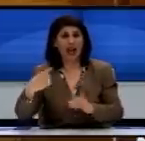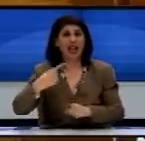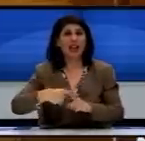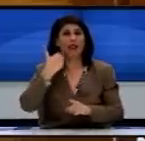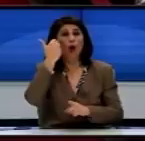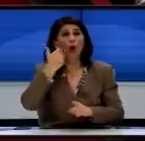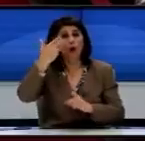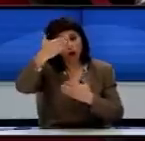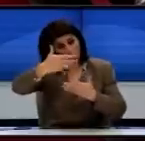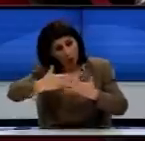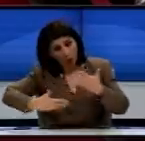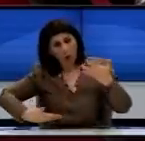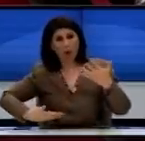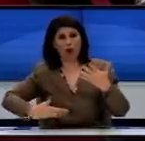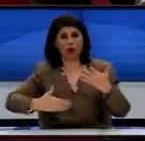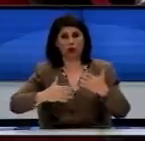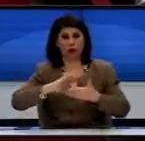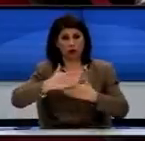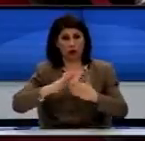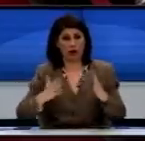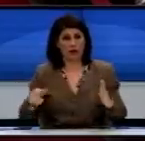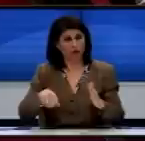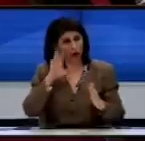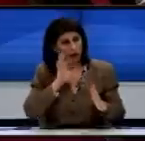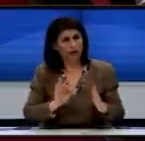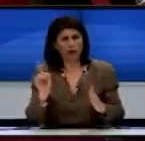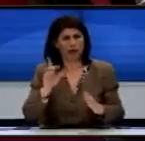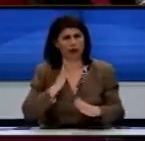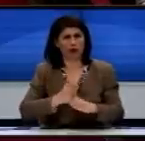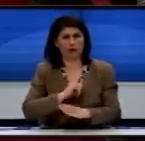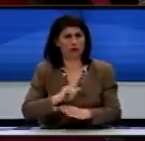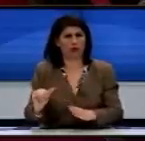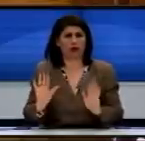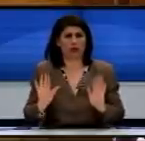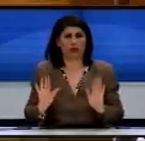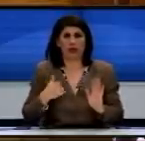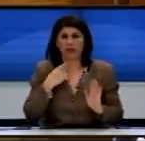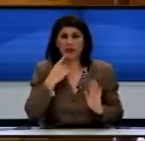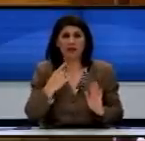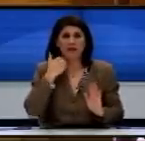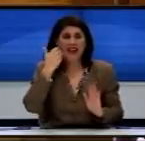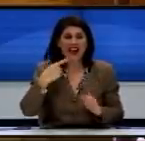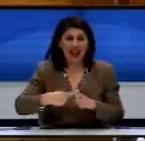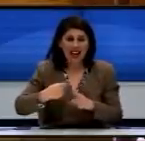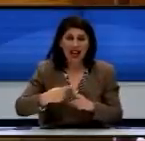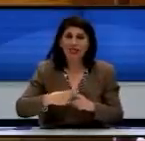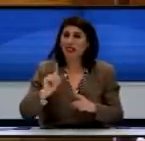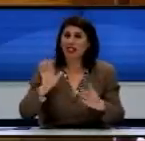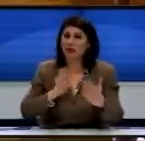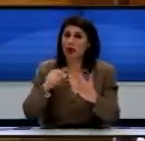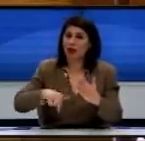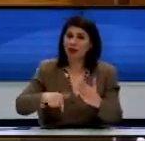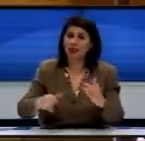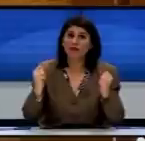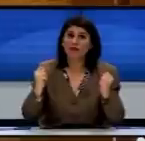την Ελλάδα κόκκινη στο χάρτη του ECDC. Αλήθεια είναι, κύριε Τσίπρα. Δεν το κρύψαμε ποτέ. Δεν είπαμε ότι η Ελλάδα δεν αντιμετωπίζει αυτή τη